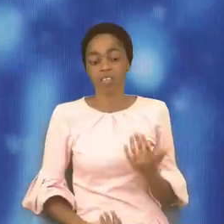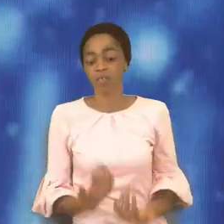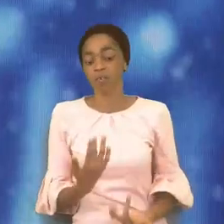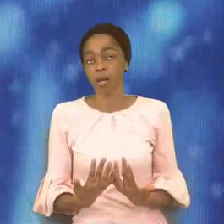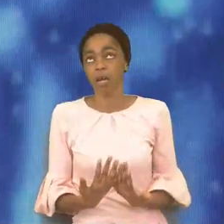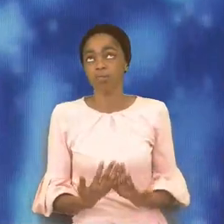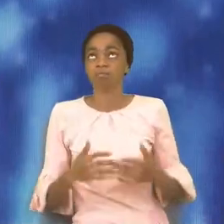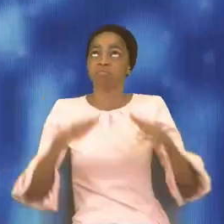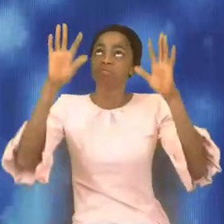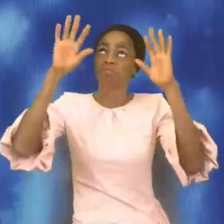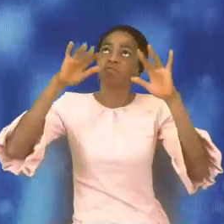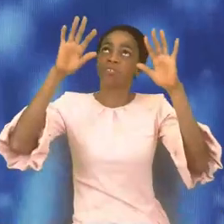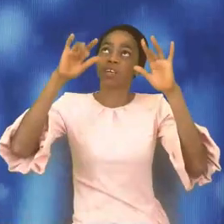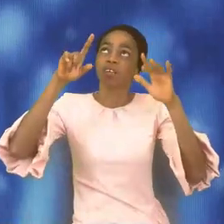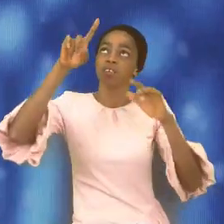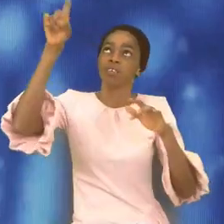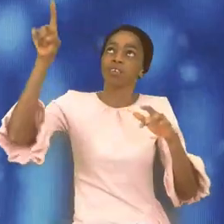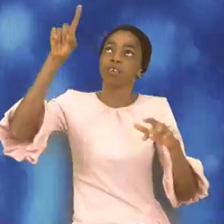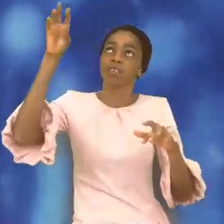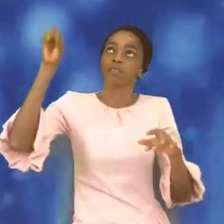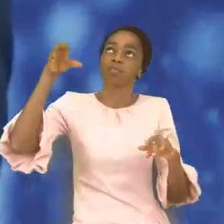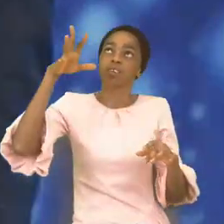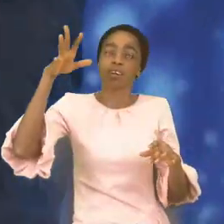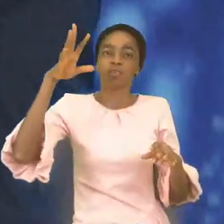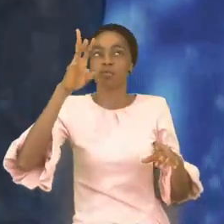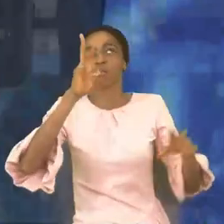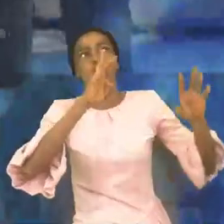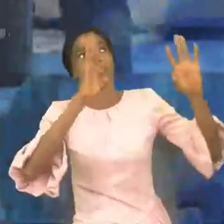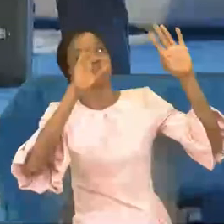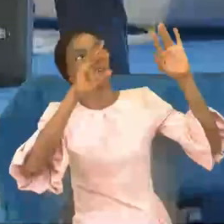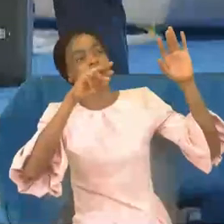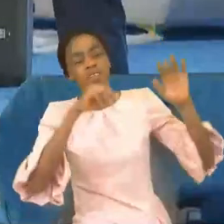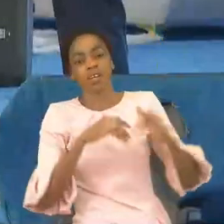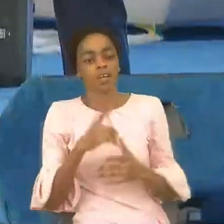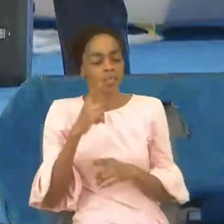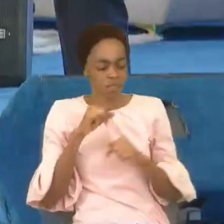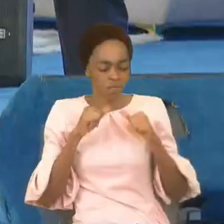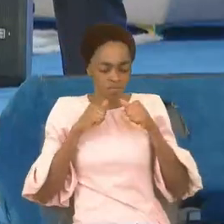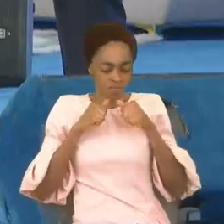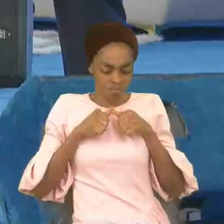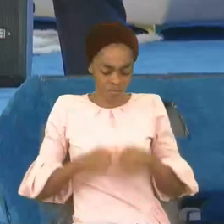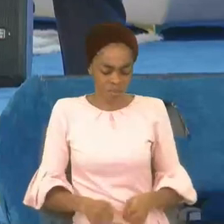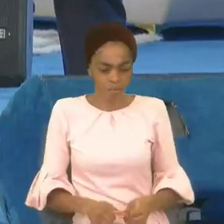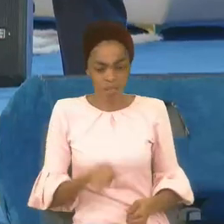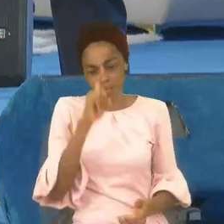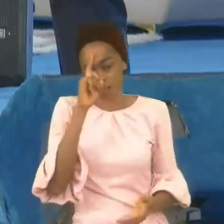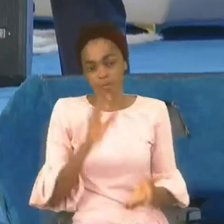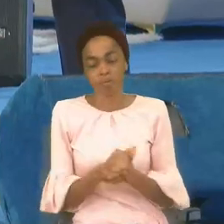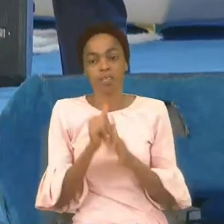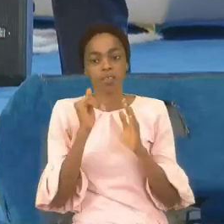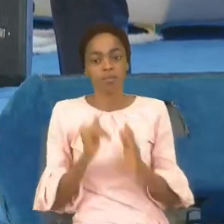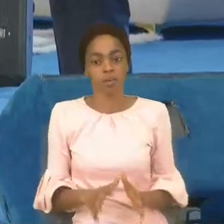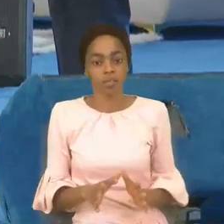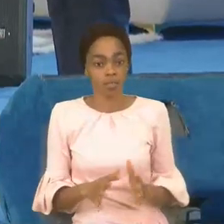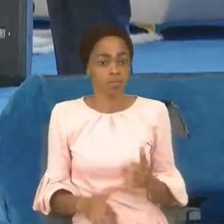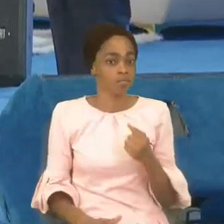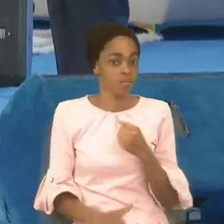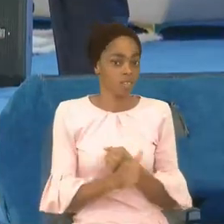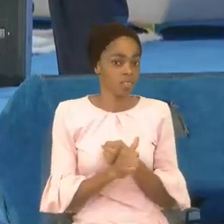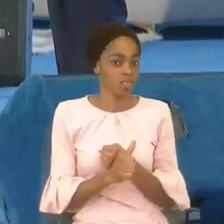Fournaise, la pluie, le soleil, la pluie, ils sont restés croyants.